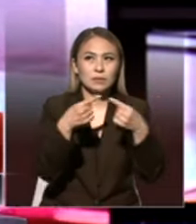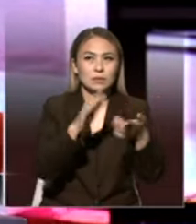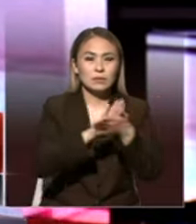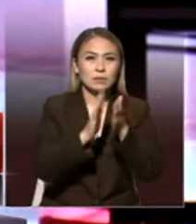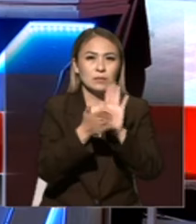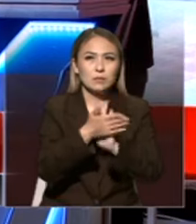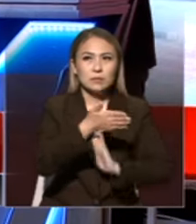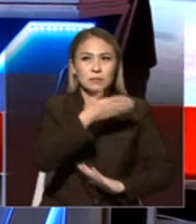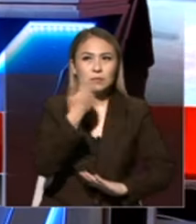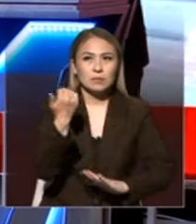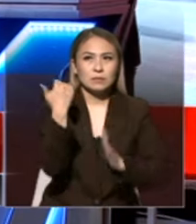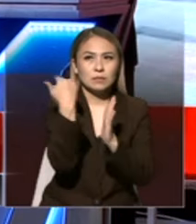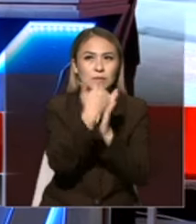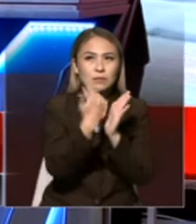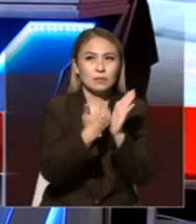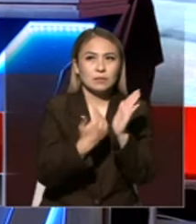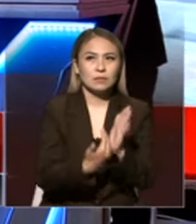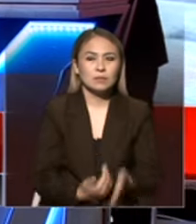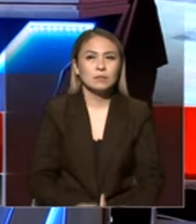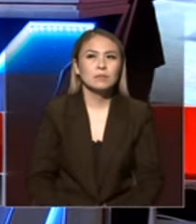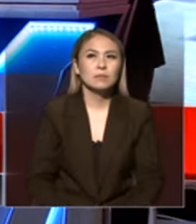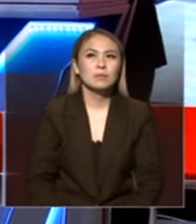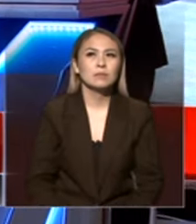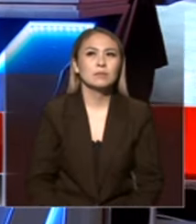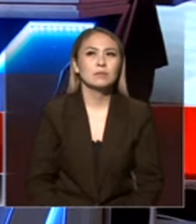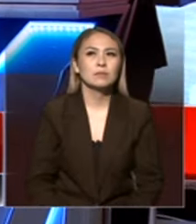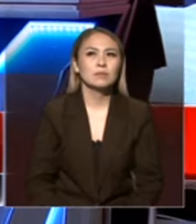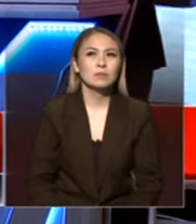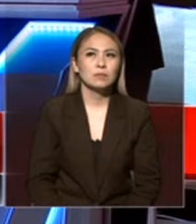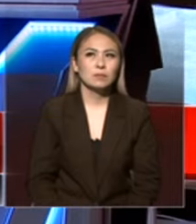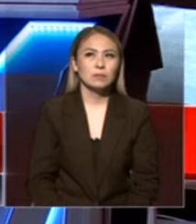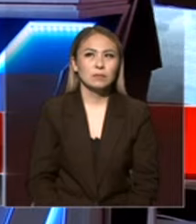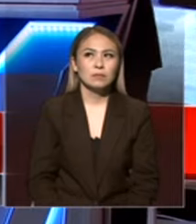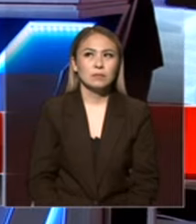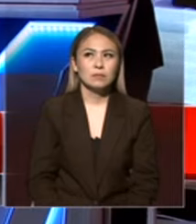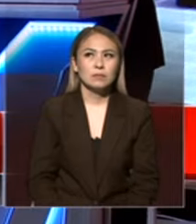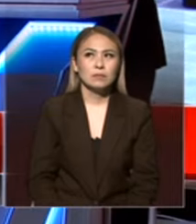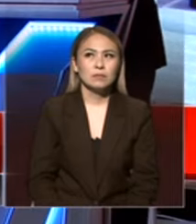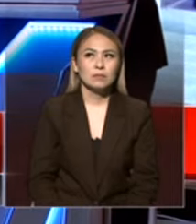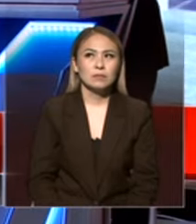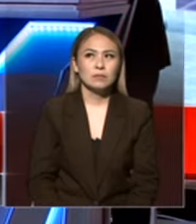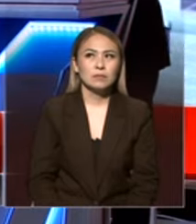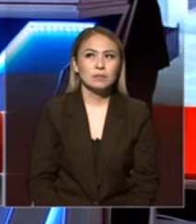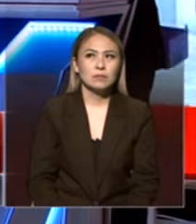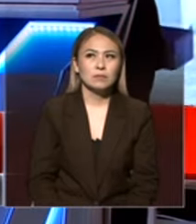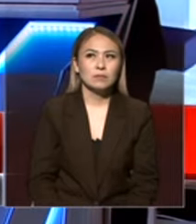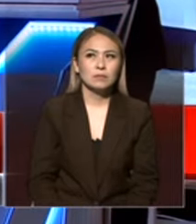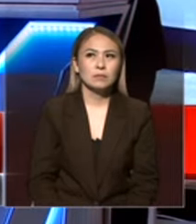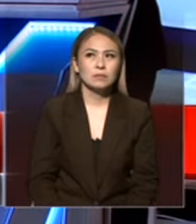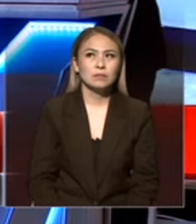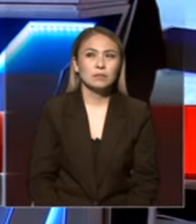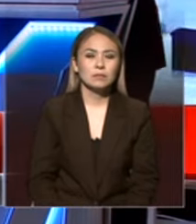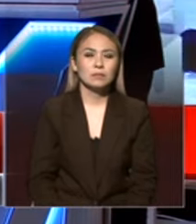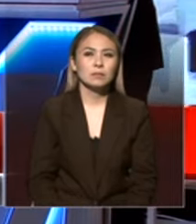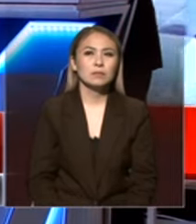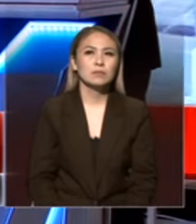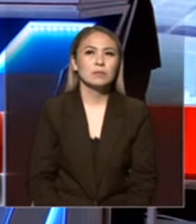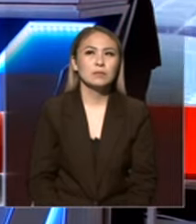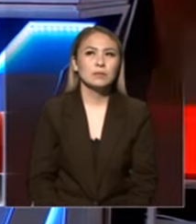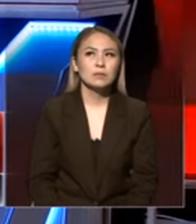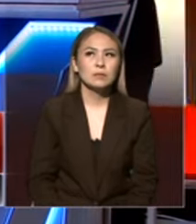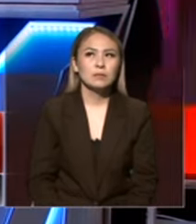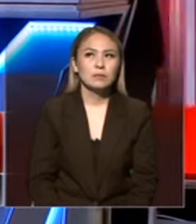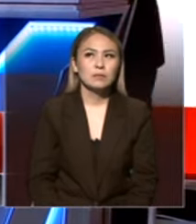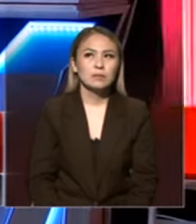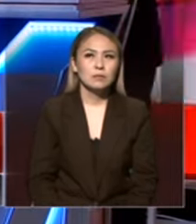үкіметте мынандай деп тарсылдатып айтатын. Жауап беретін адам болса болған да мардымды жауап беруге болады, рұқсат болса.